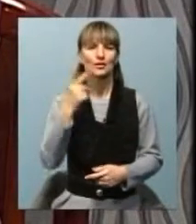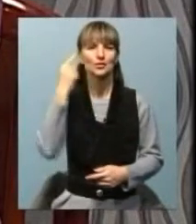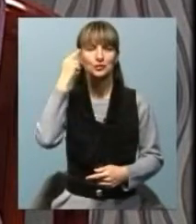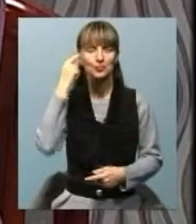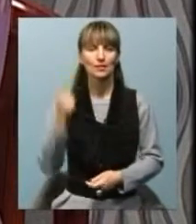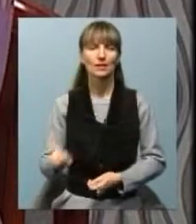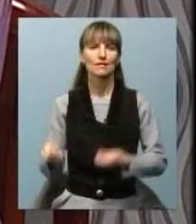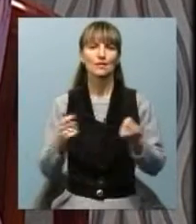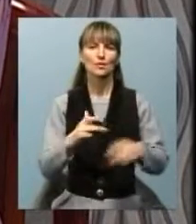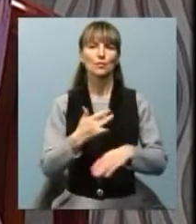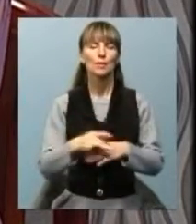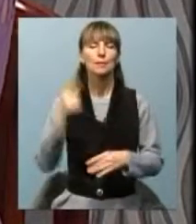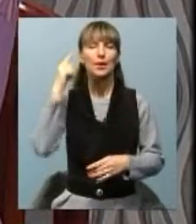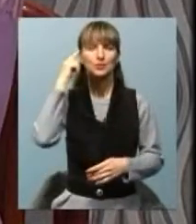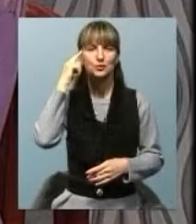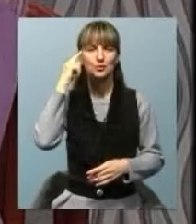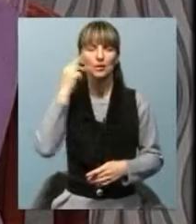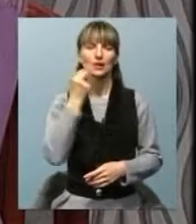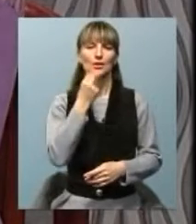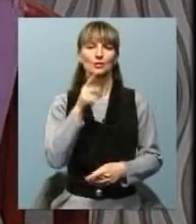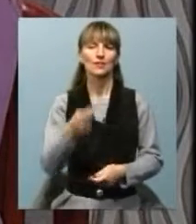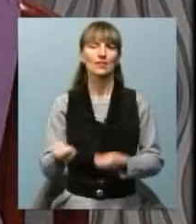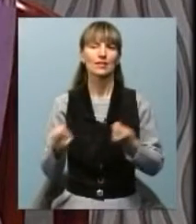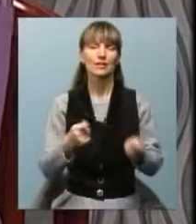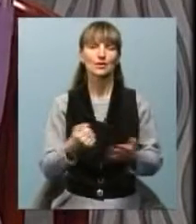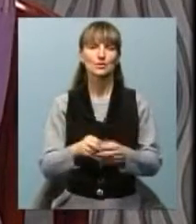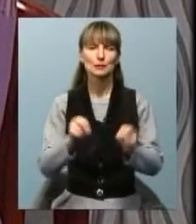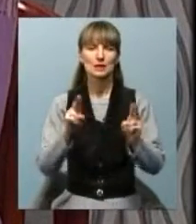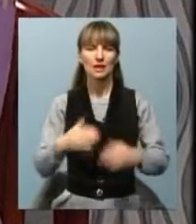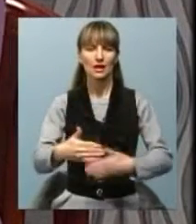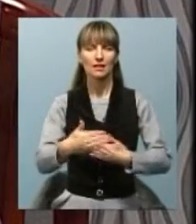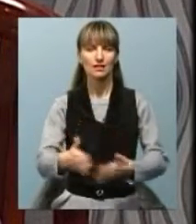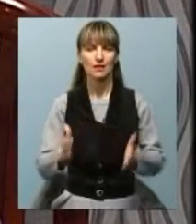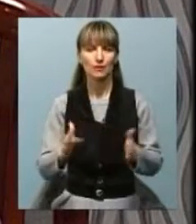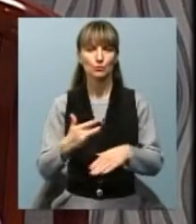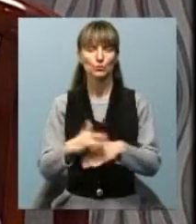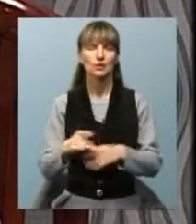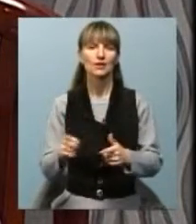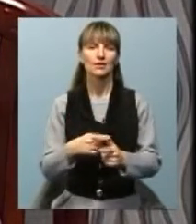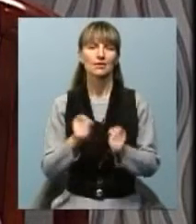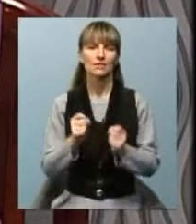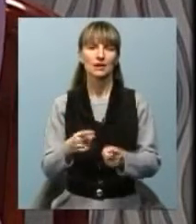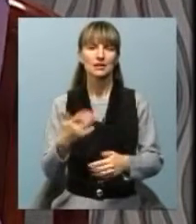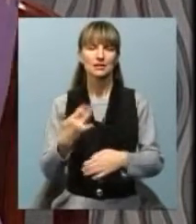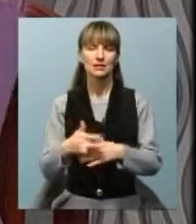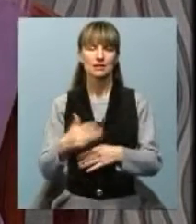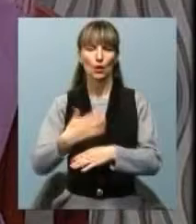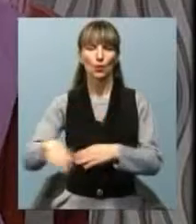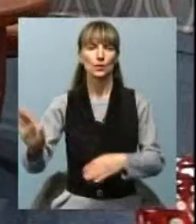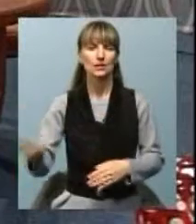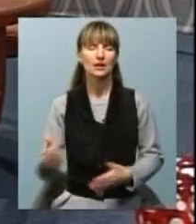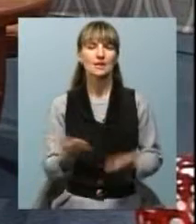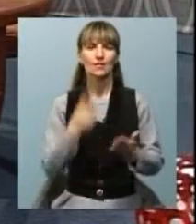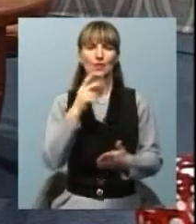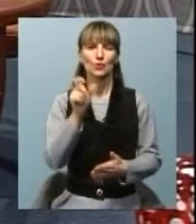надумаєте виносити сміття, подумайте, чи краще його віднести до спеціального контейнеру, чи викинути серед неба. Соня, якщо ти